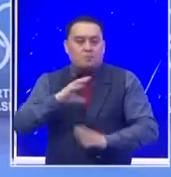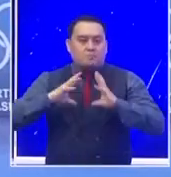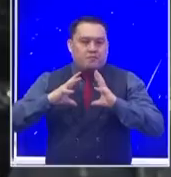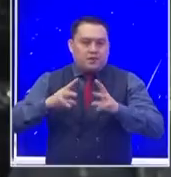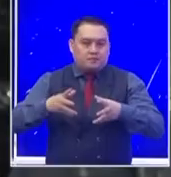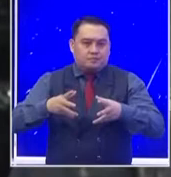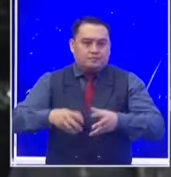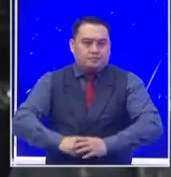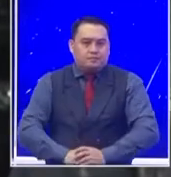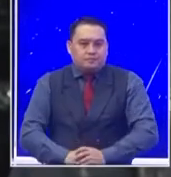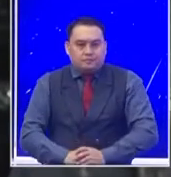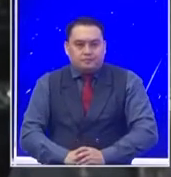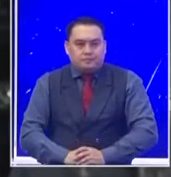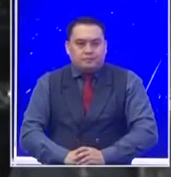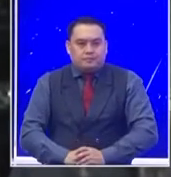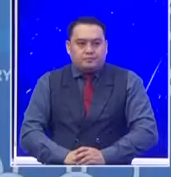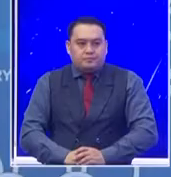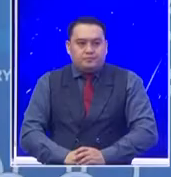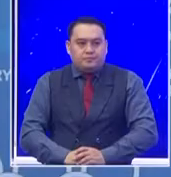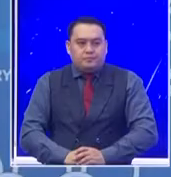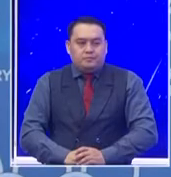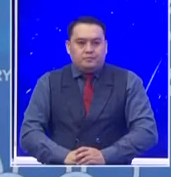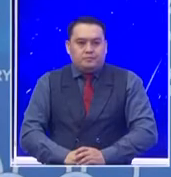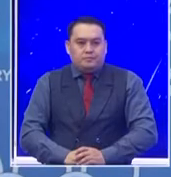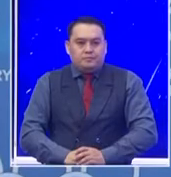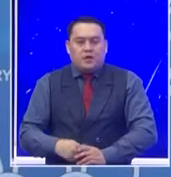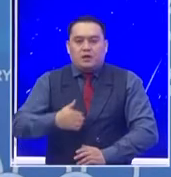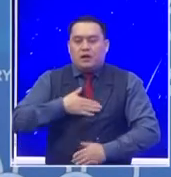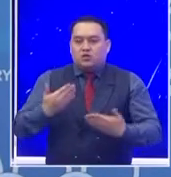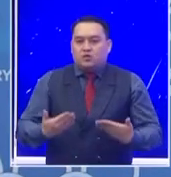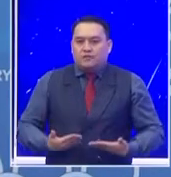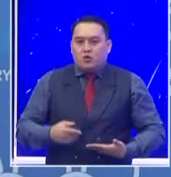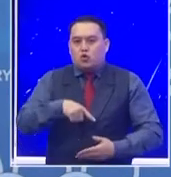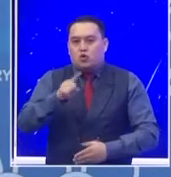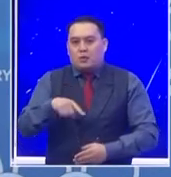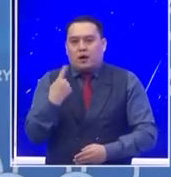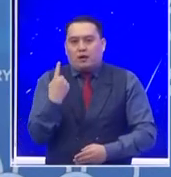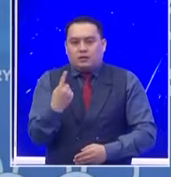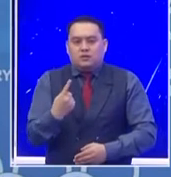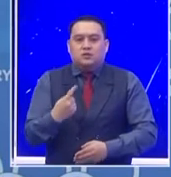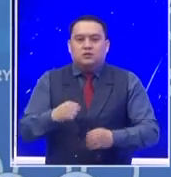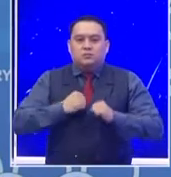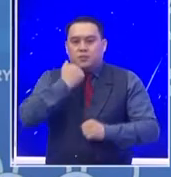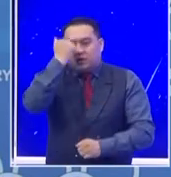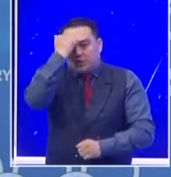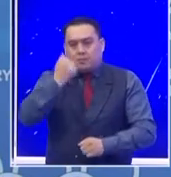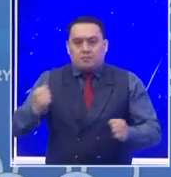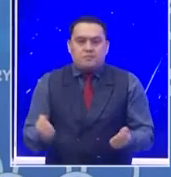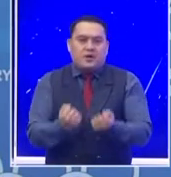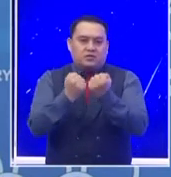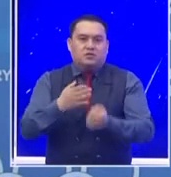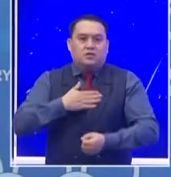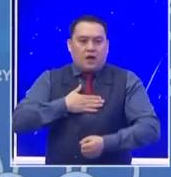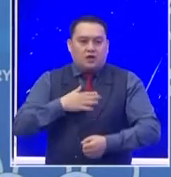живу в детском в областном детском доме номер один спасибо нашему детскому дому за то что он поддерживает